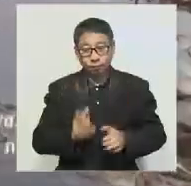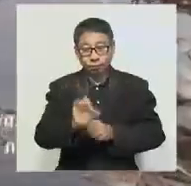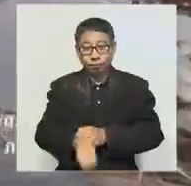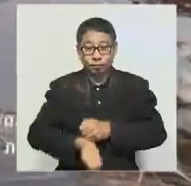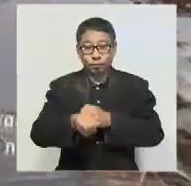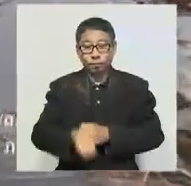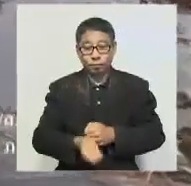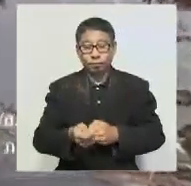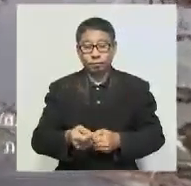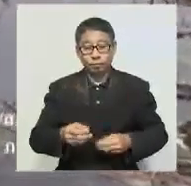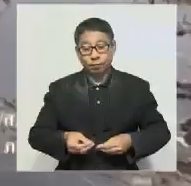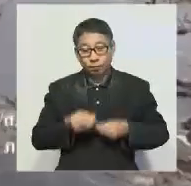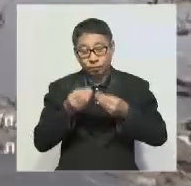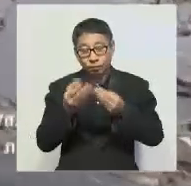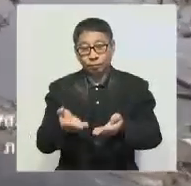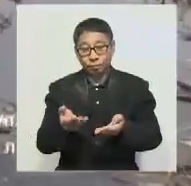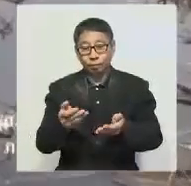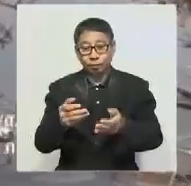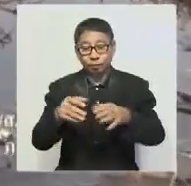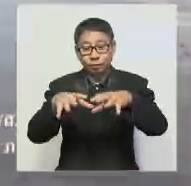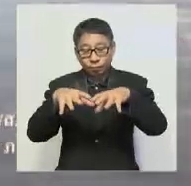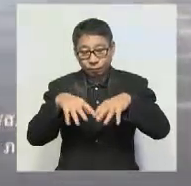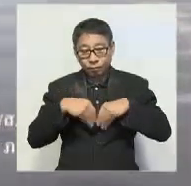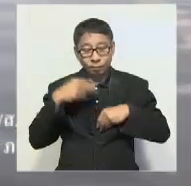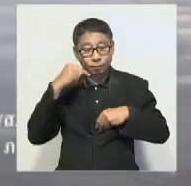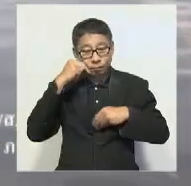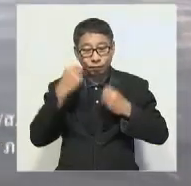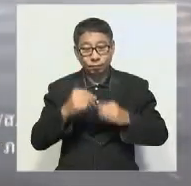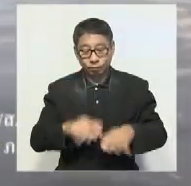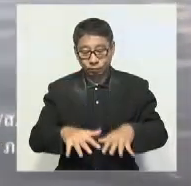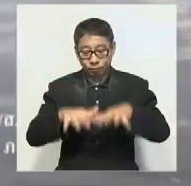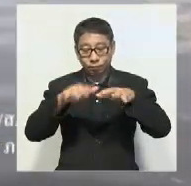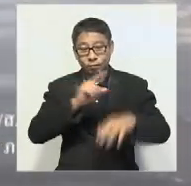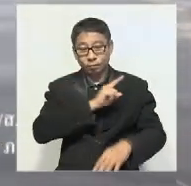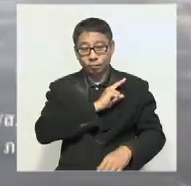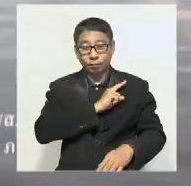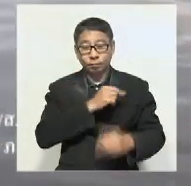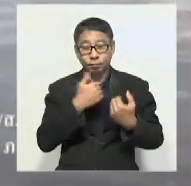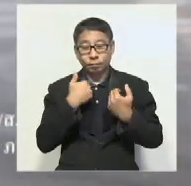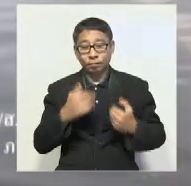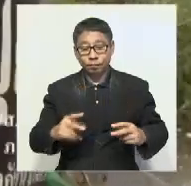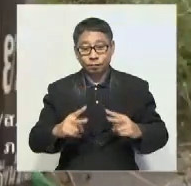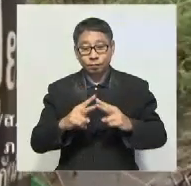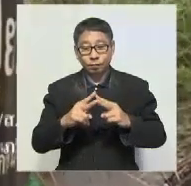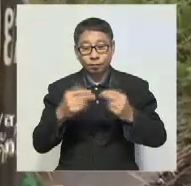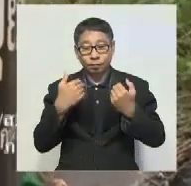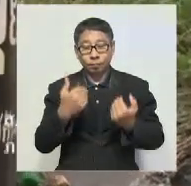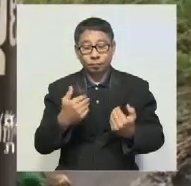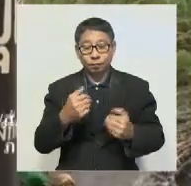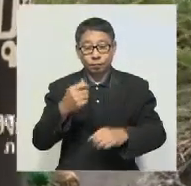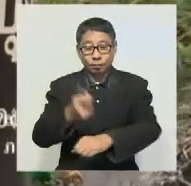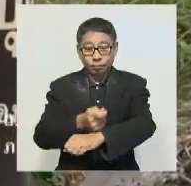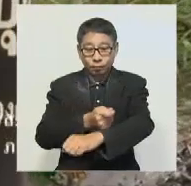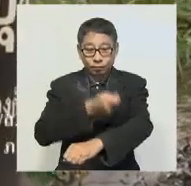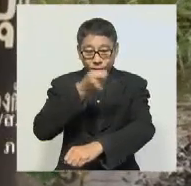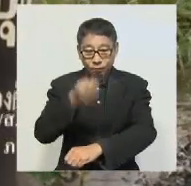รที่ถือว่าเป็นผู้เสียสละยอมรับน้ำนองเข้าไปในเรื่องสวนไร่นาของตัวเองค่ะทางกระทรวงเนี่ยจะกำหนดมาตรการเยียวยา